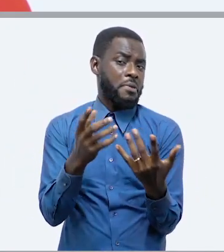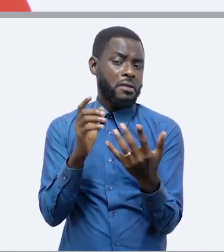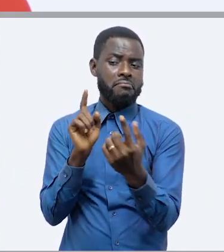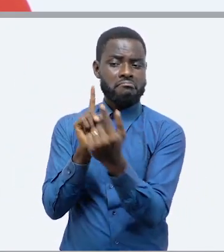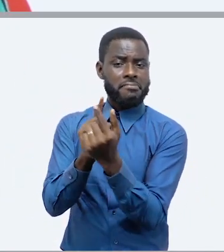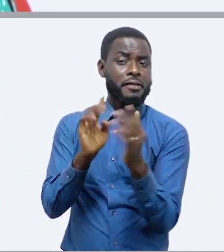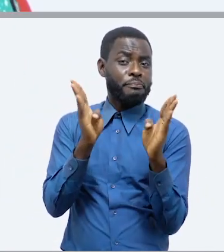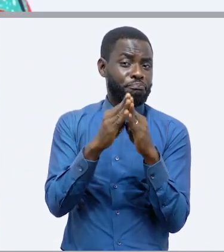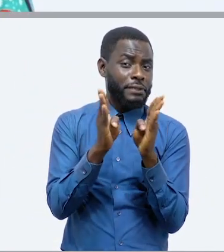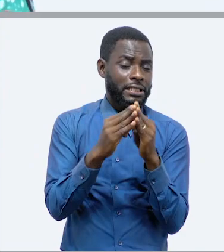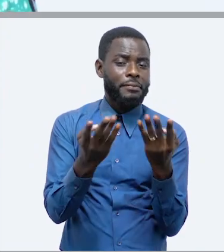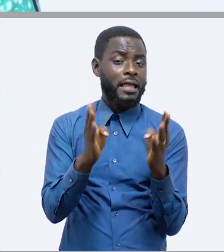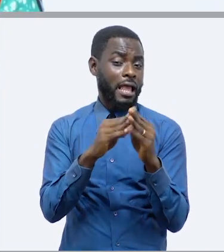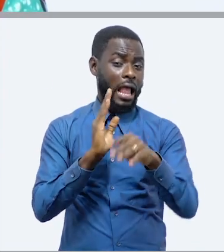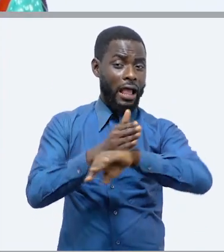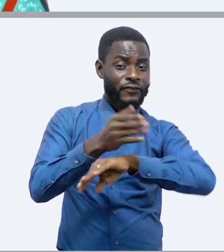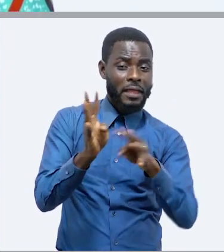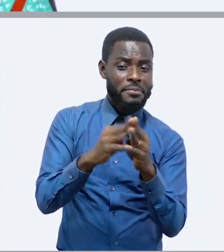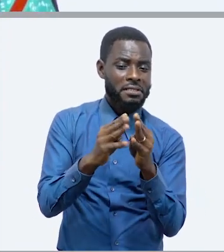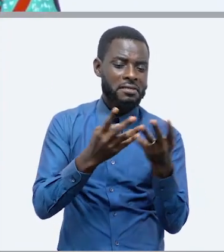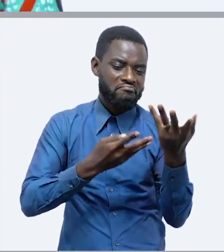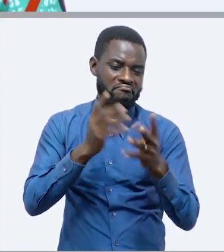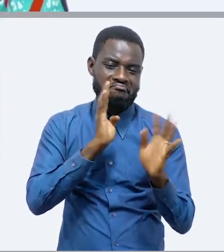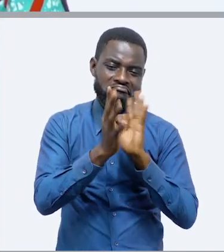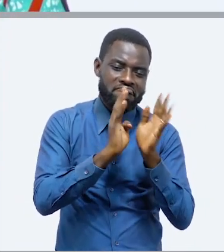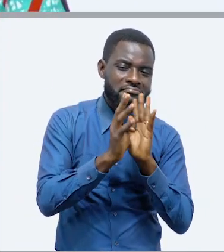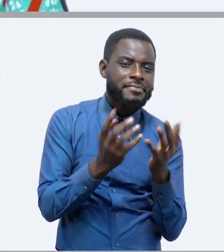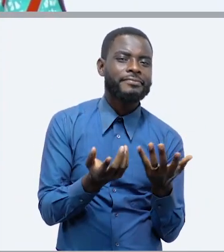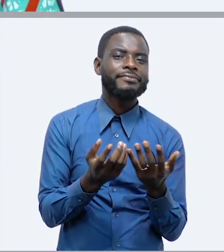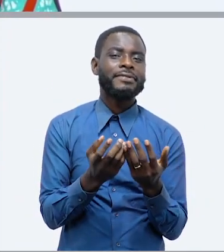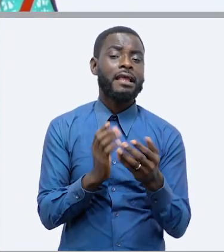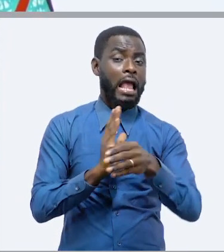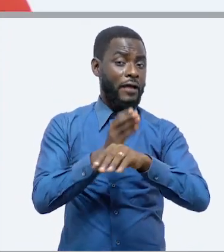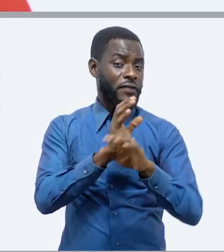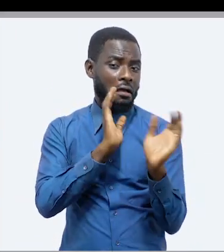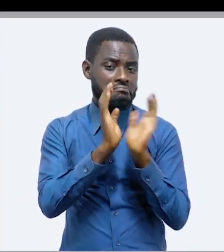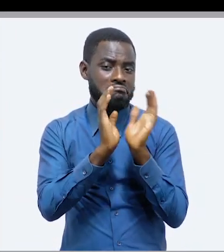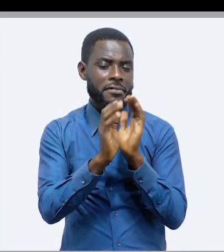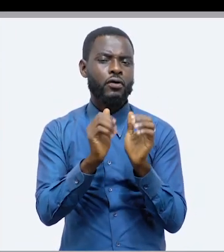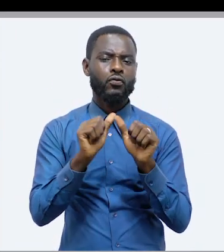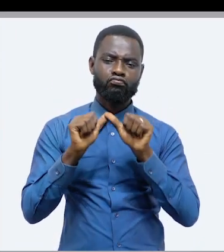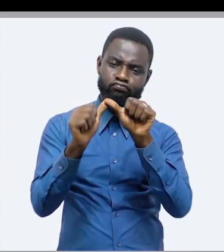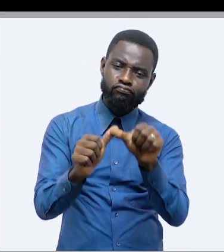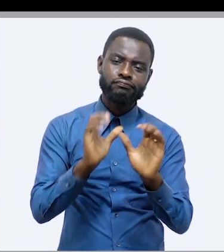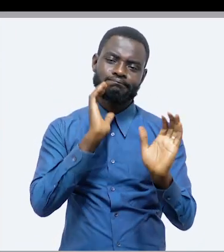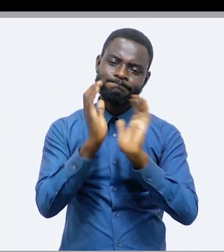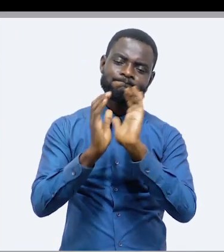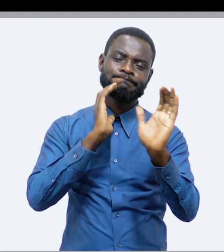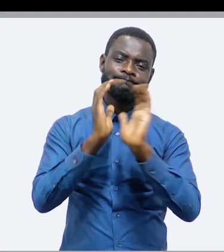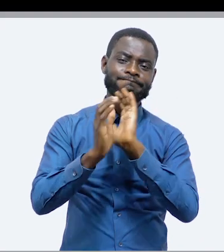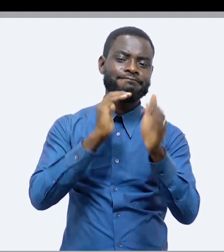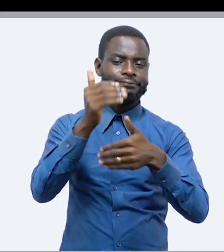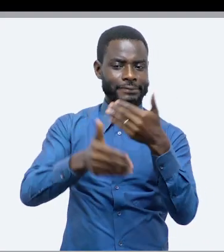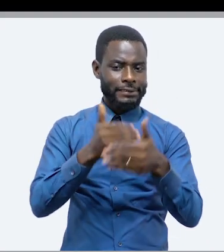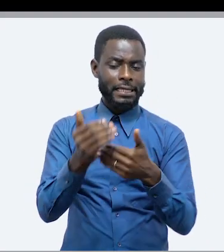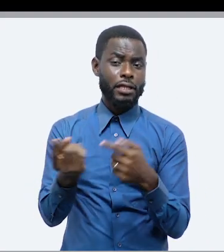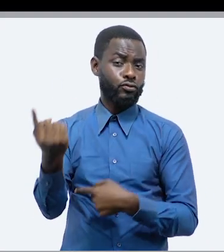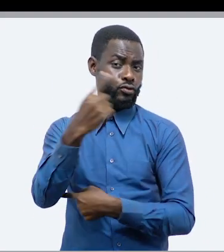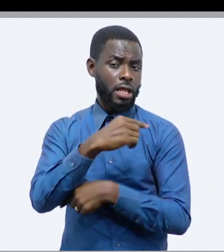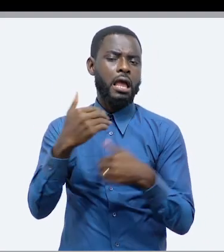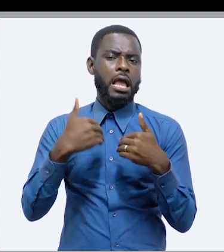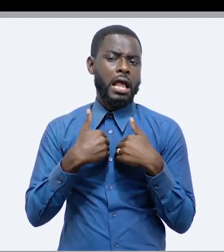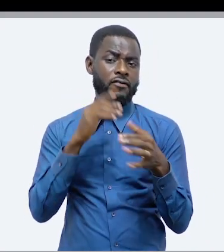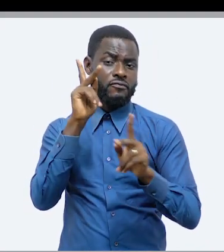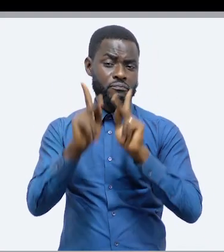wane kekpe ekpe ne ke boni obaha ehe abase na mo ehabu meni wo ye hiya ni watwa neke network